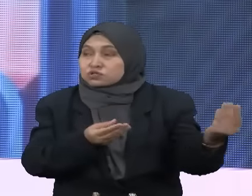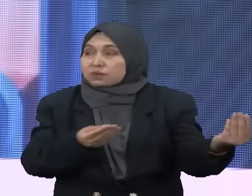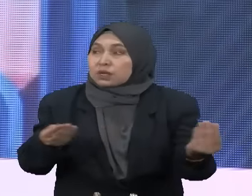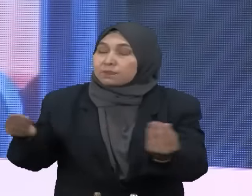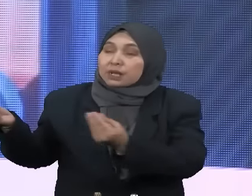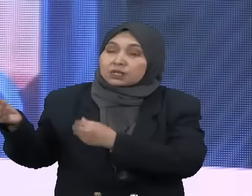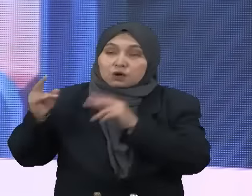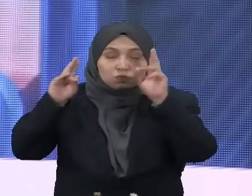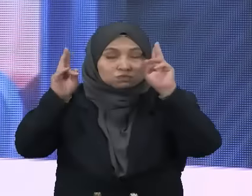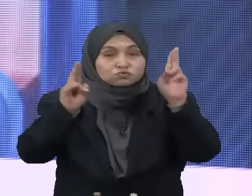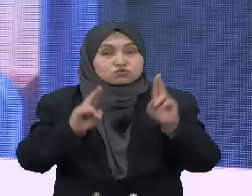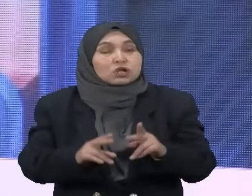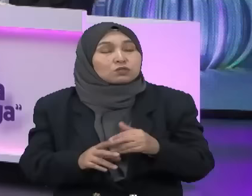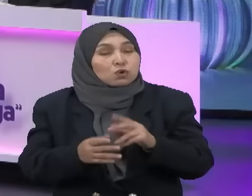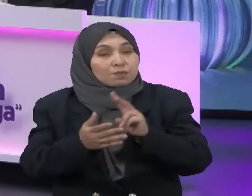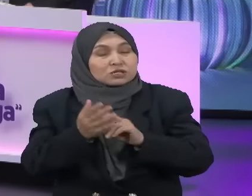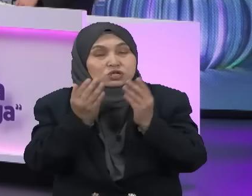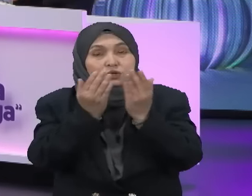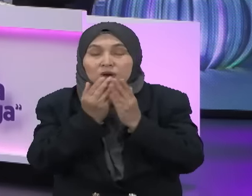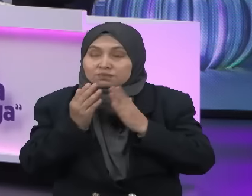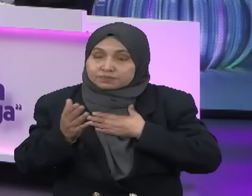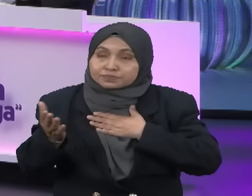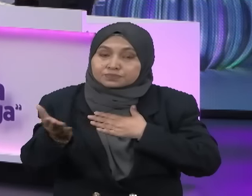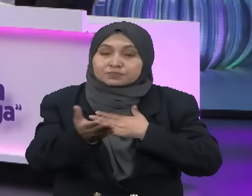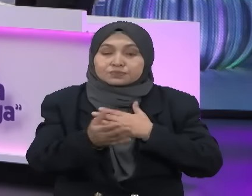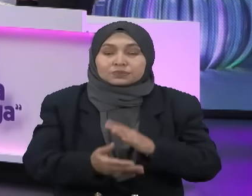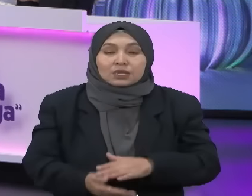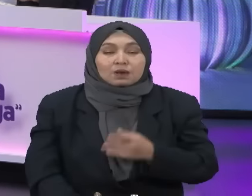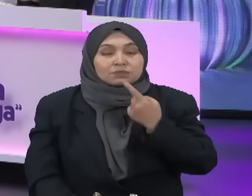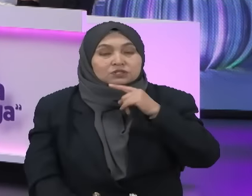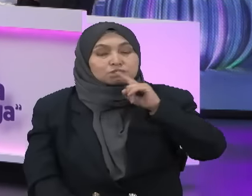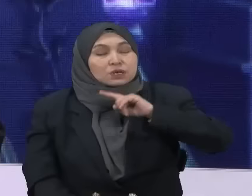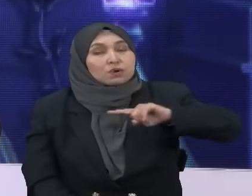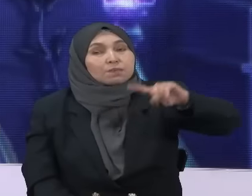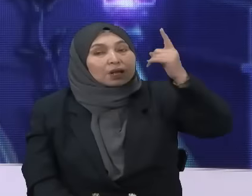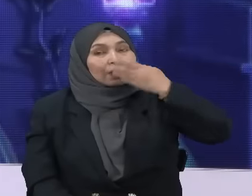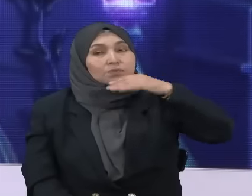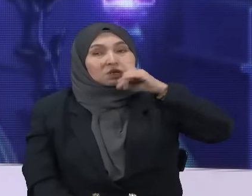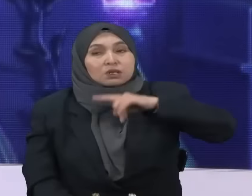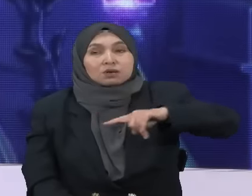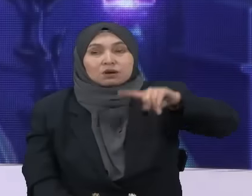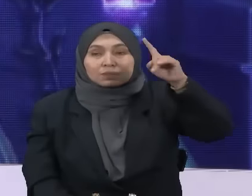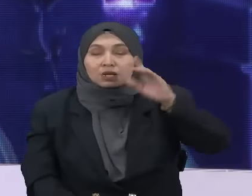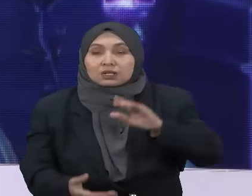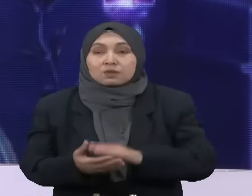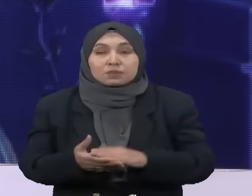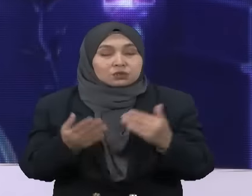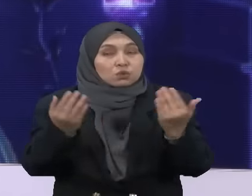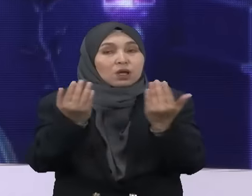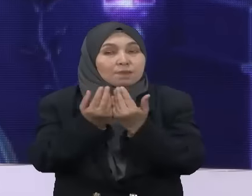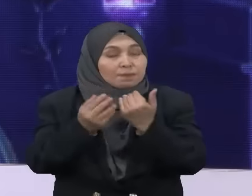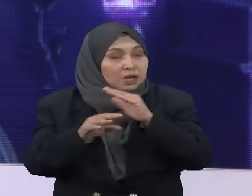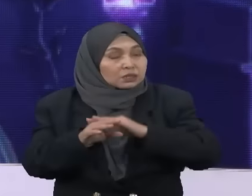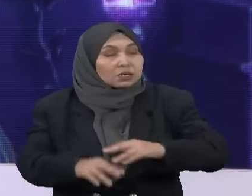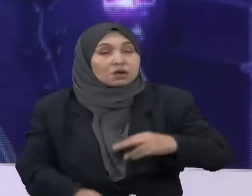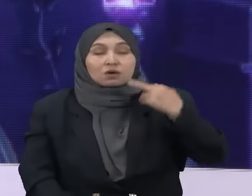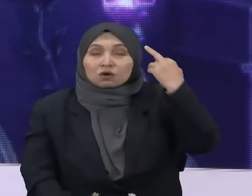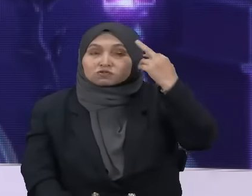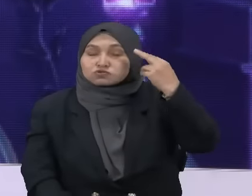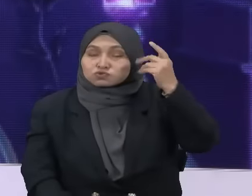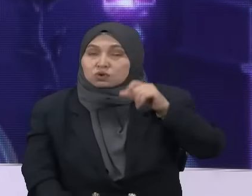kepada Al-Fadhil Ustaz untuk bacaan doa. Silakan. Bismillahirrahmanirrahim. Alhamdulillah rabbil alamin wassalatu wassalamu ala asyrafil